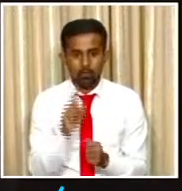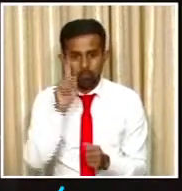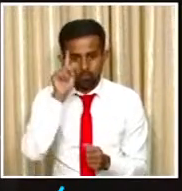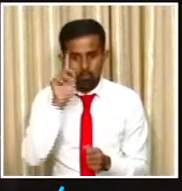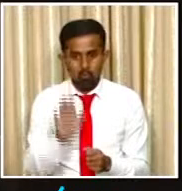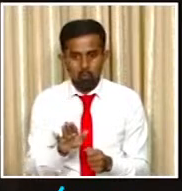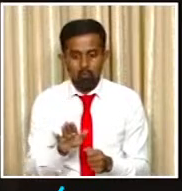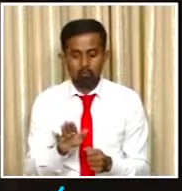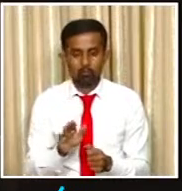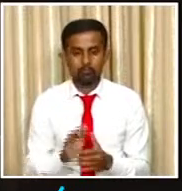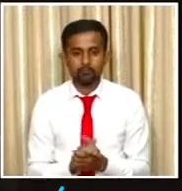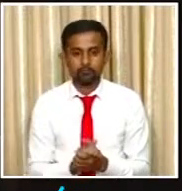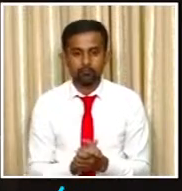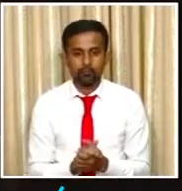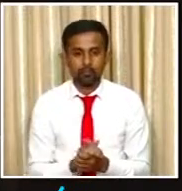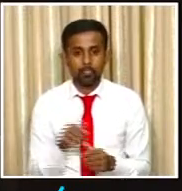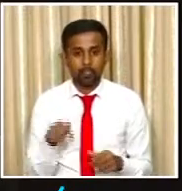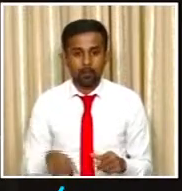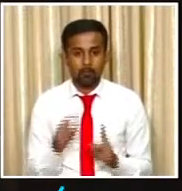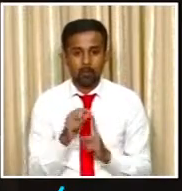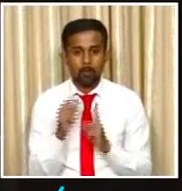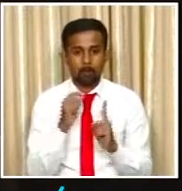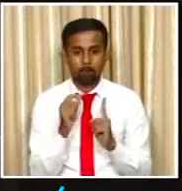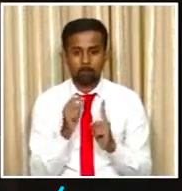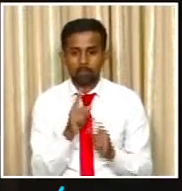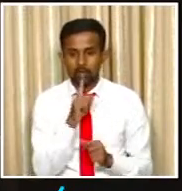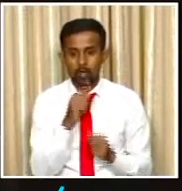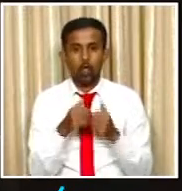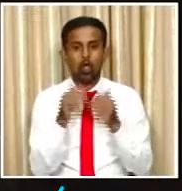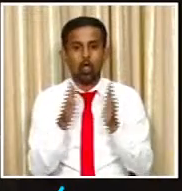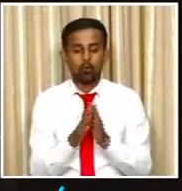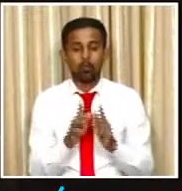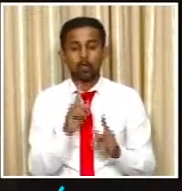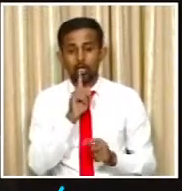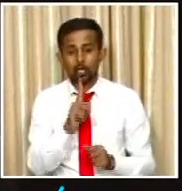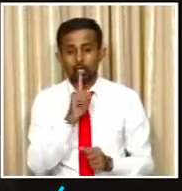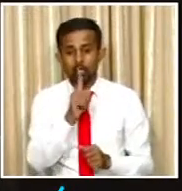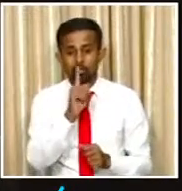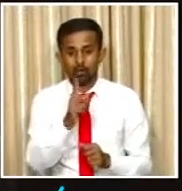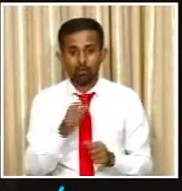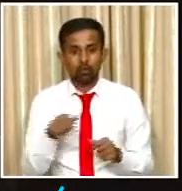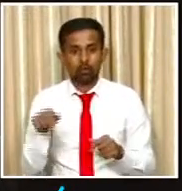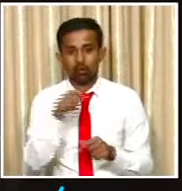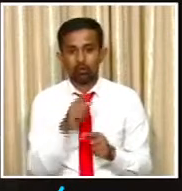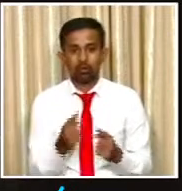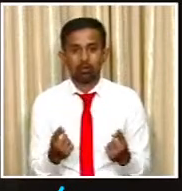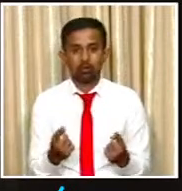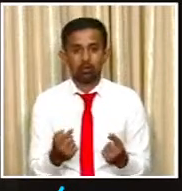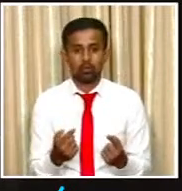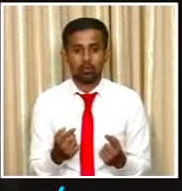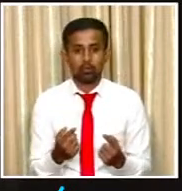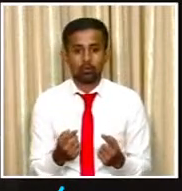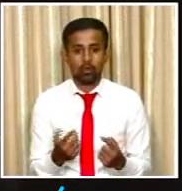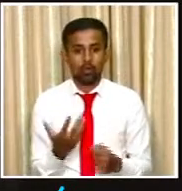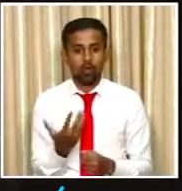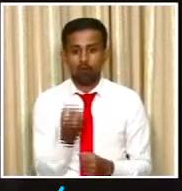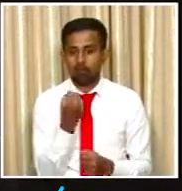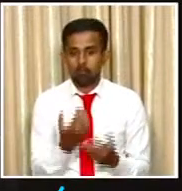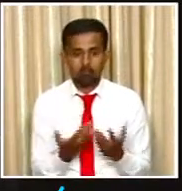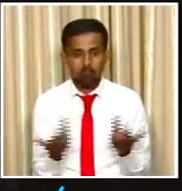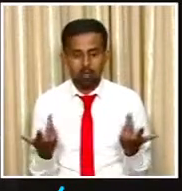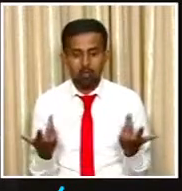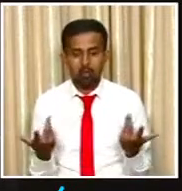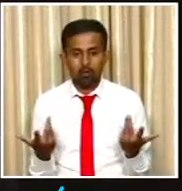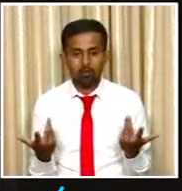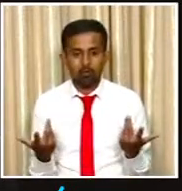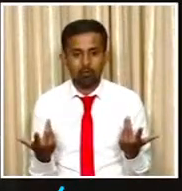බලාපොරොත්තු වෙනවා මොකද මේ පාර්ලිමේන්තුව කියලා සියලු දේම කියවගෙන යන්න කාටවත් එහෙම වමනා අවස්ථාවක් නැහැ